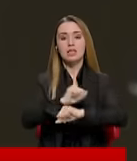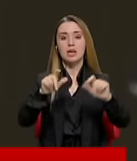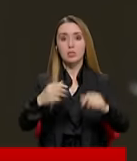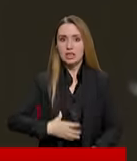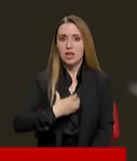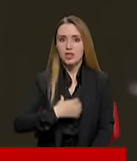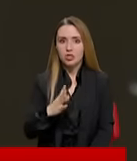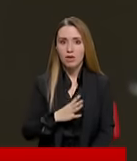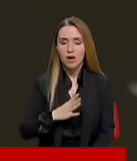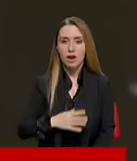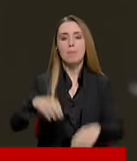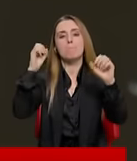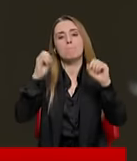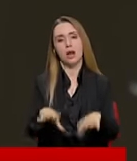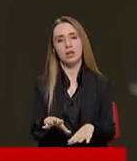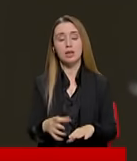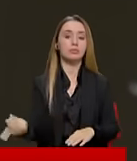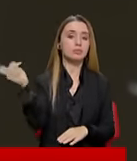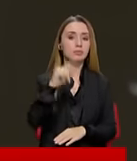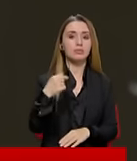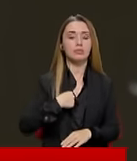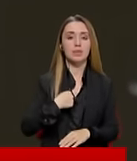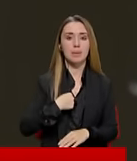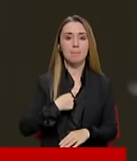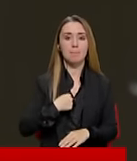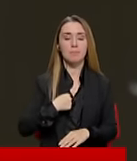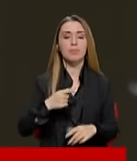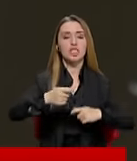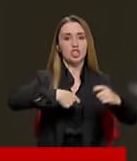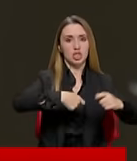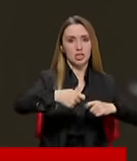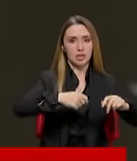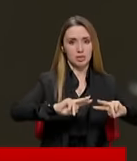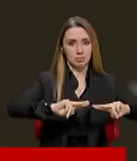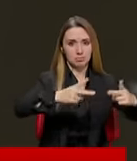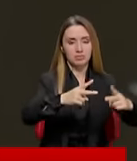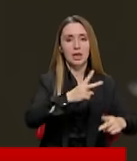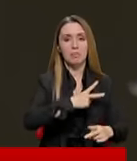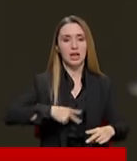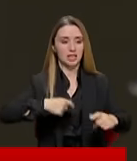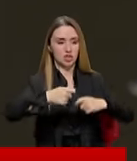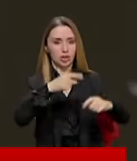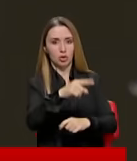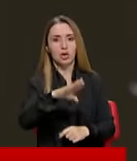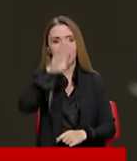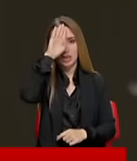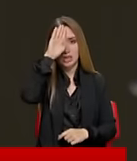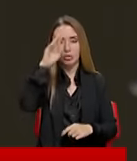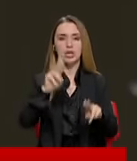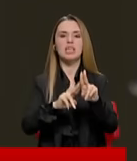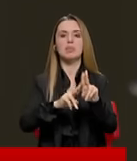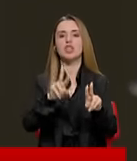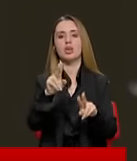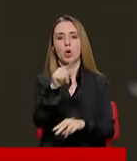endişesiyle bıraktılar daha sonra biz bunu bizim portaş Şirketimize verdik belediyenin şirketi İstanbul'daki Kiptaş